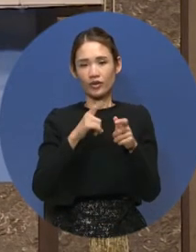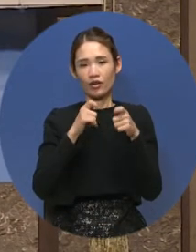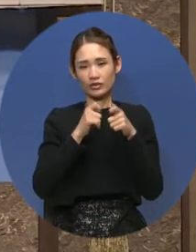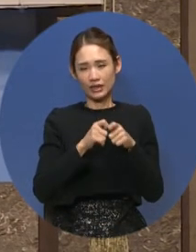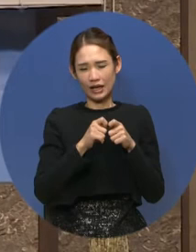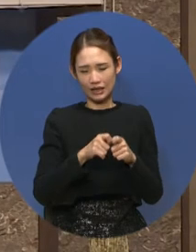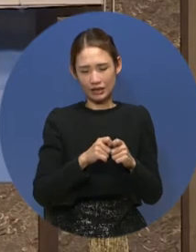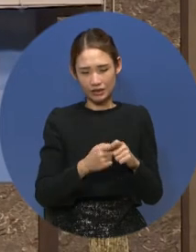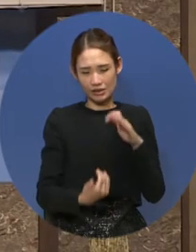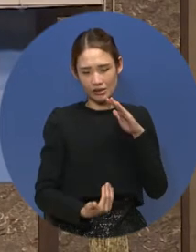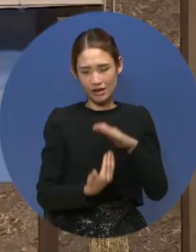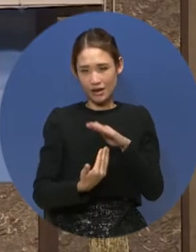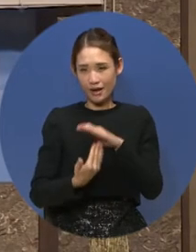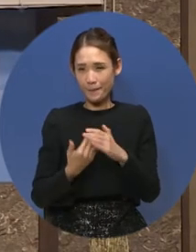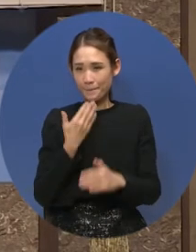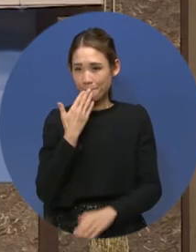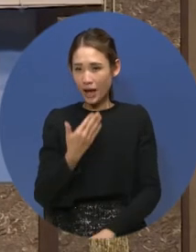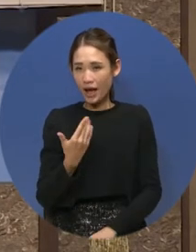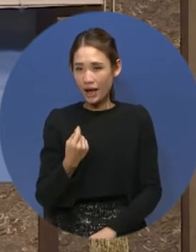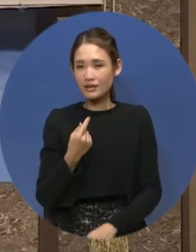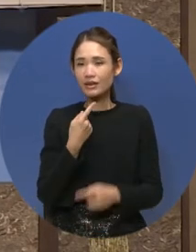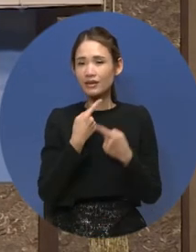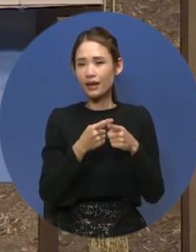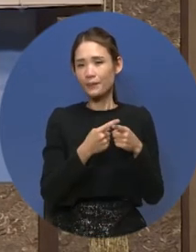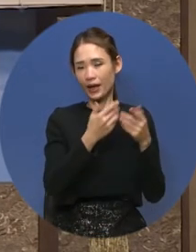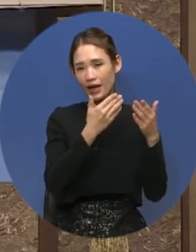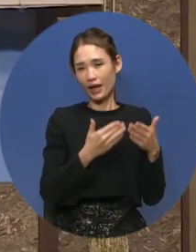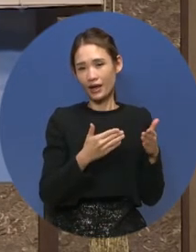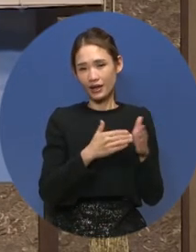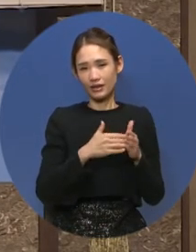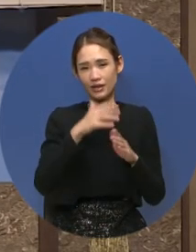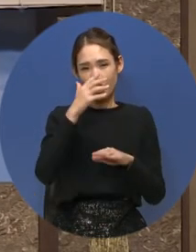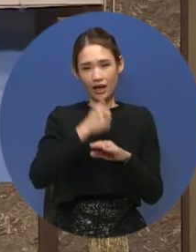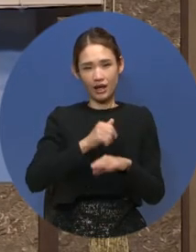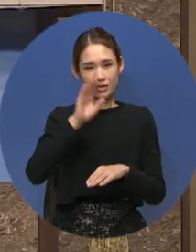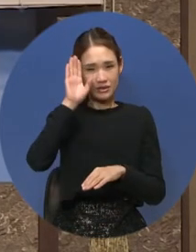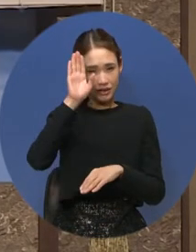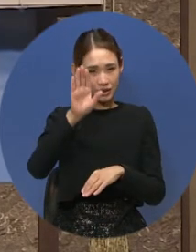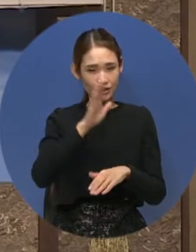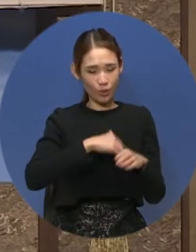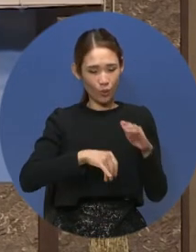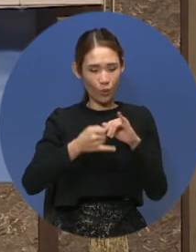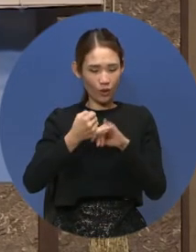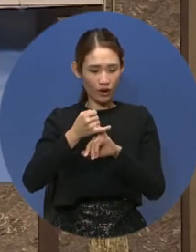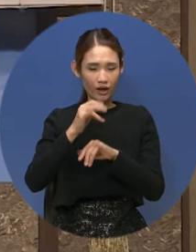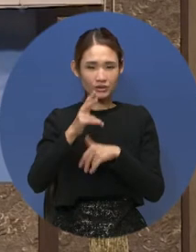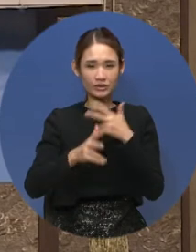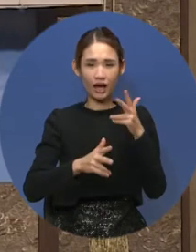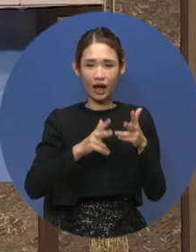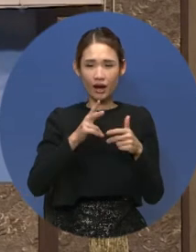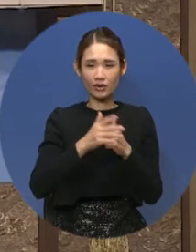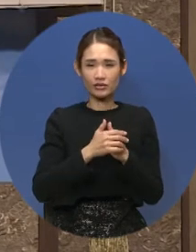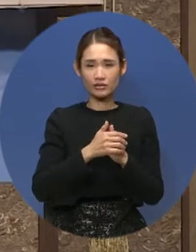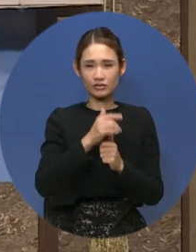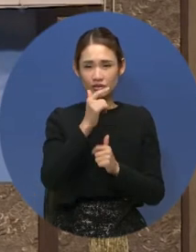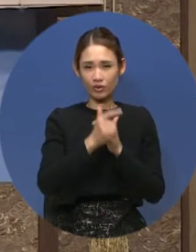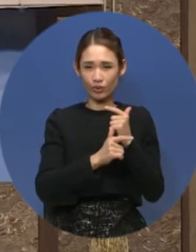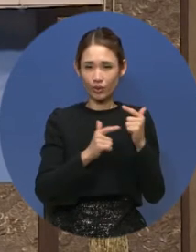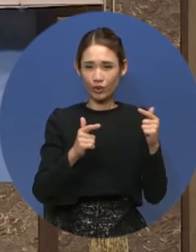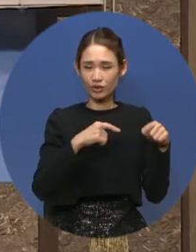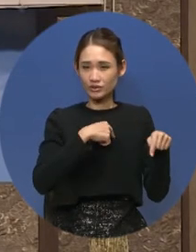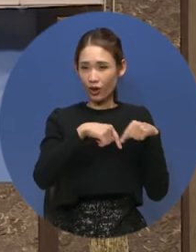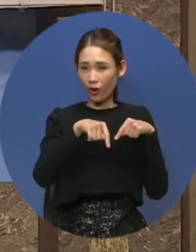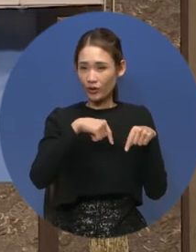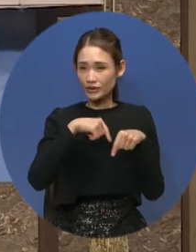내실 있게 했다는 객관적인 평가를 받은 것 같습니다. 향후에도 이러한 공약 사업이나 그 기타 여러